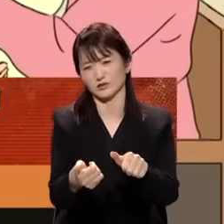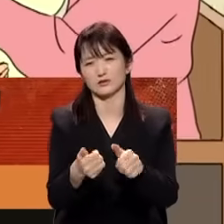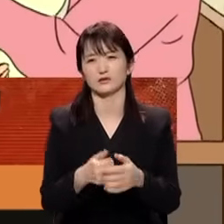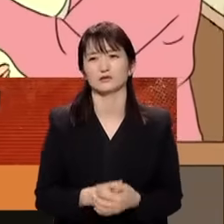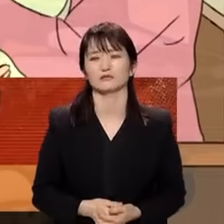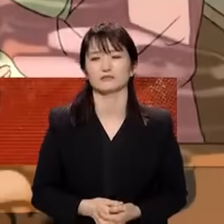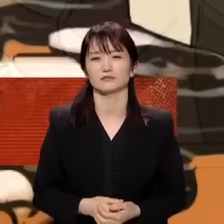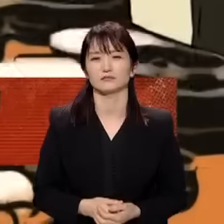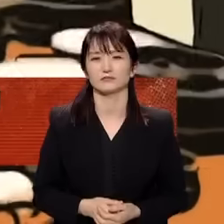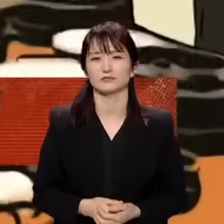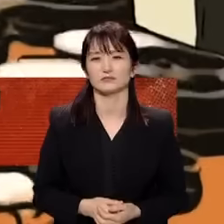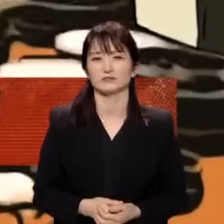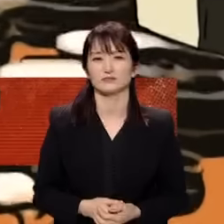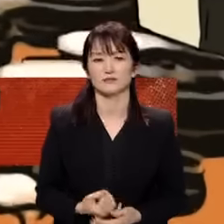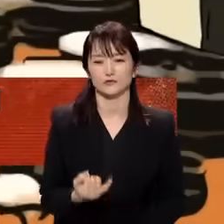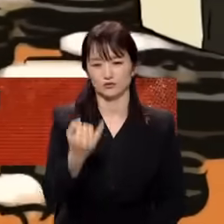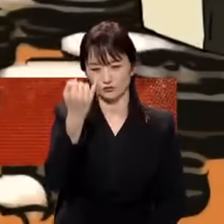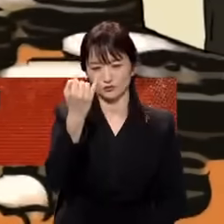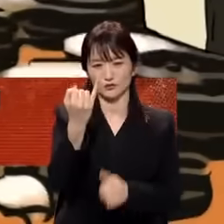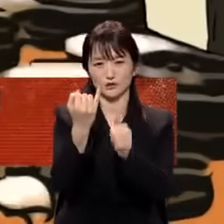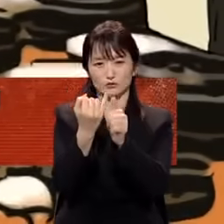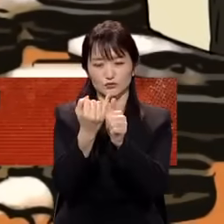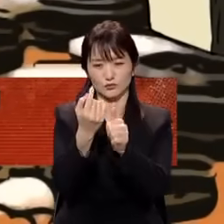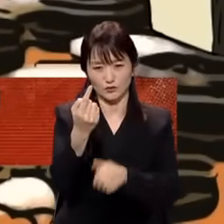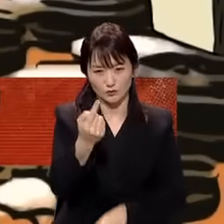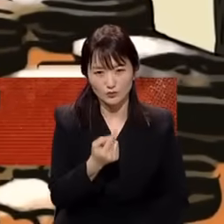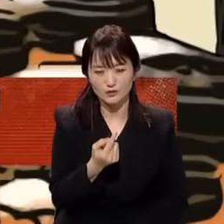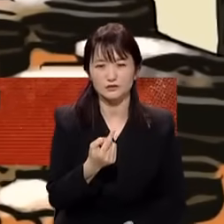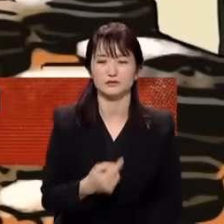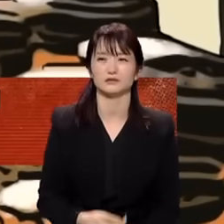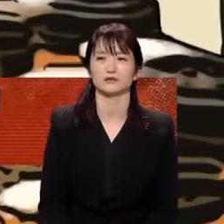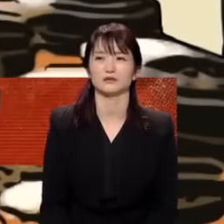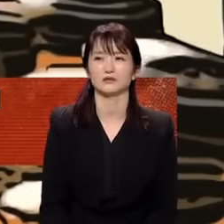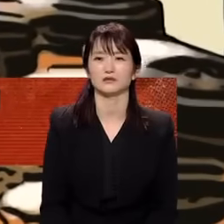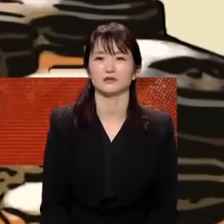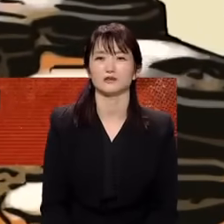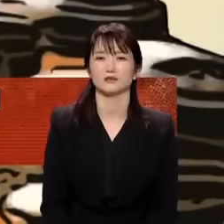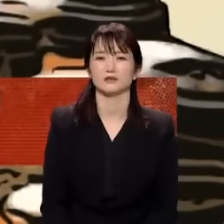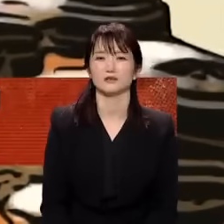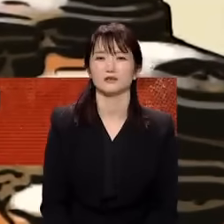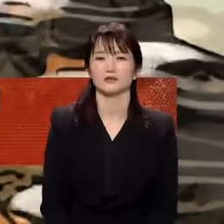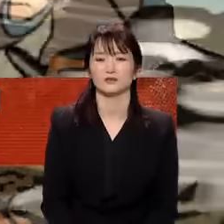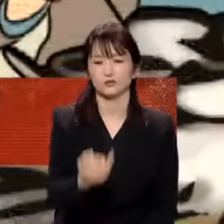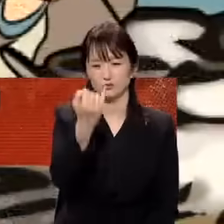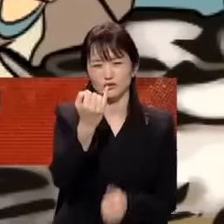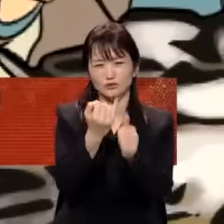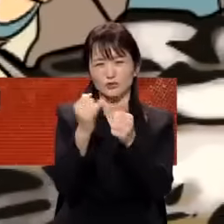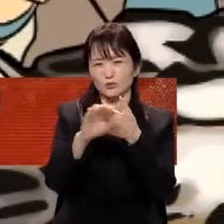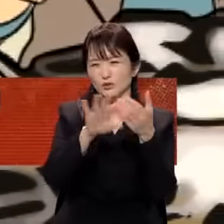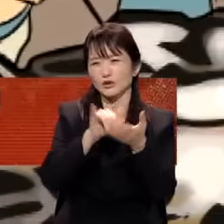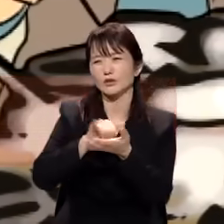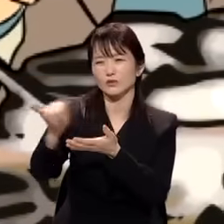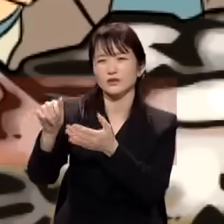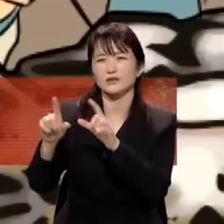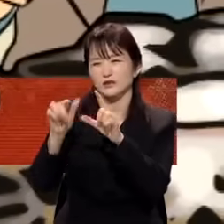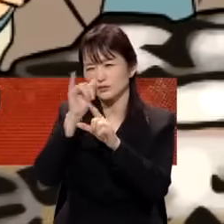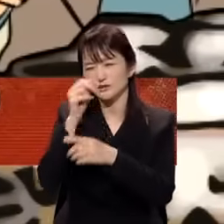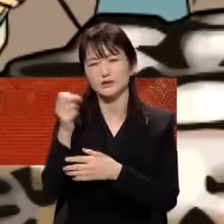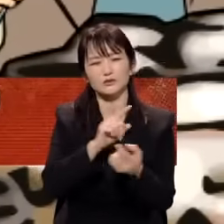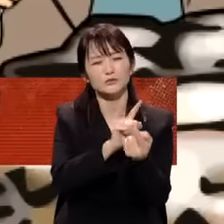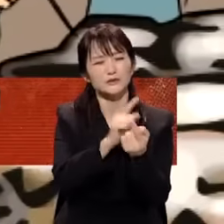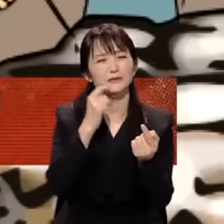누나네 부부가 대신 나온 건데 이 누나도 부부가 또 이 해외에 살고 있어서 자주 볼 일이 없다라는 겁니다. 그러니까